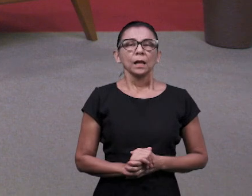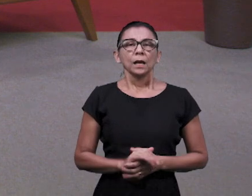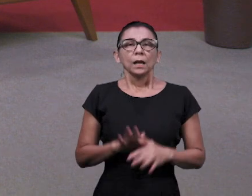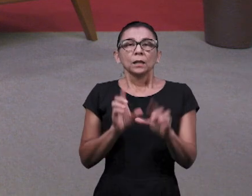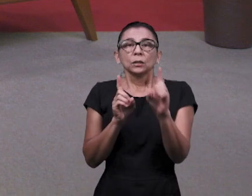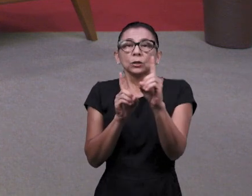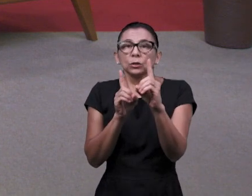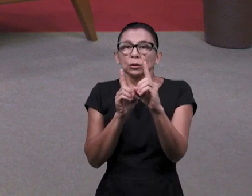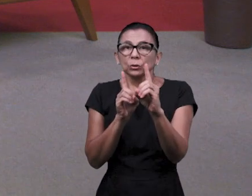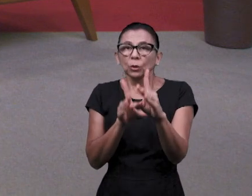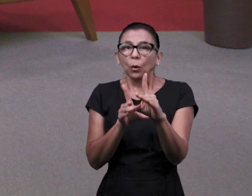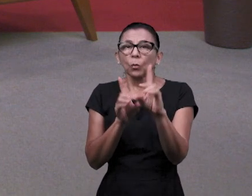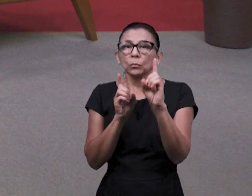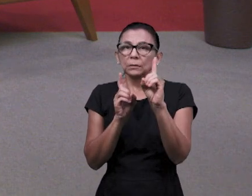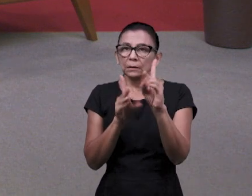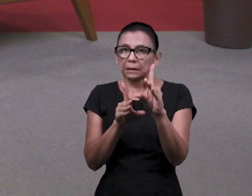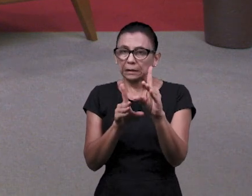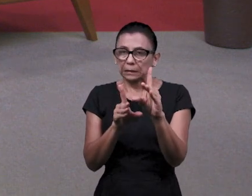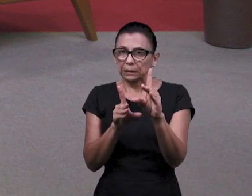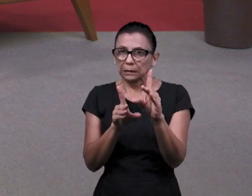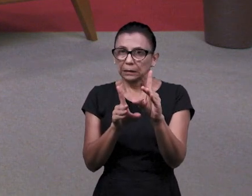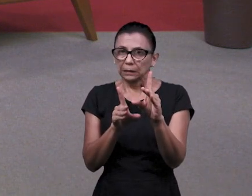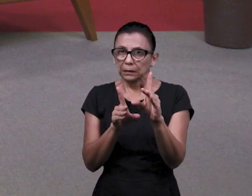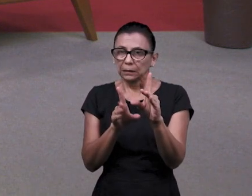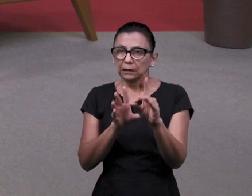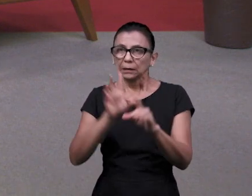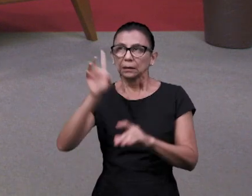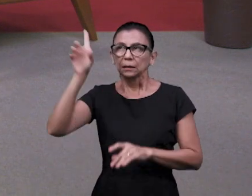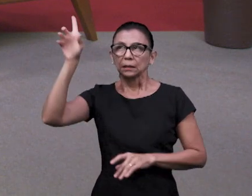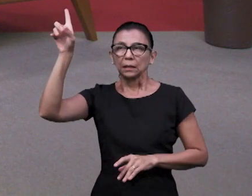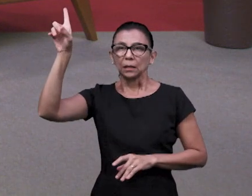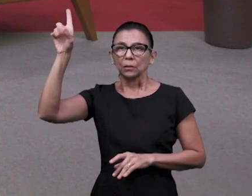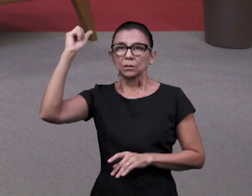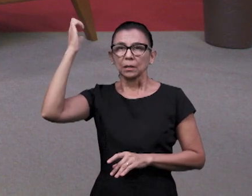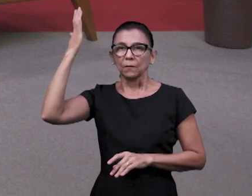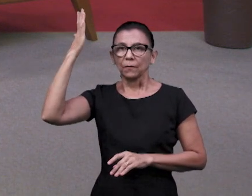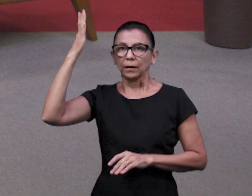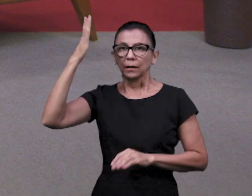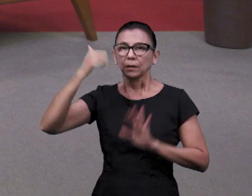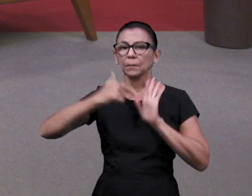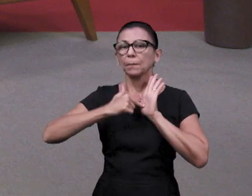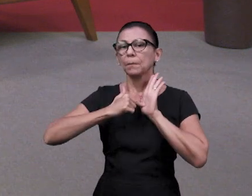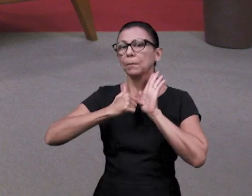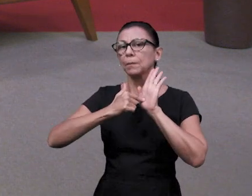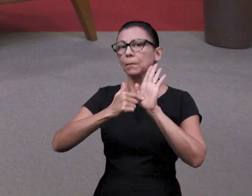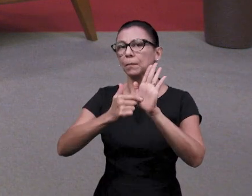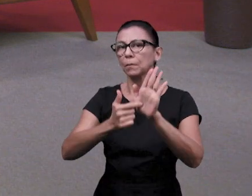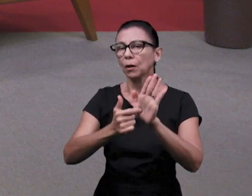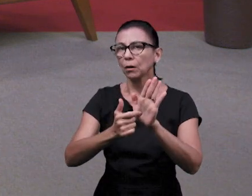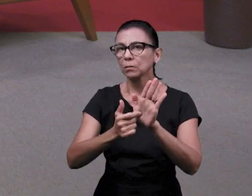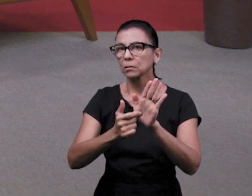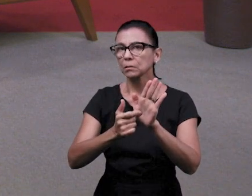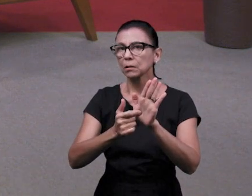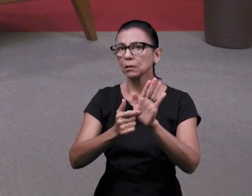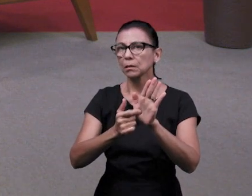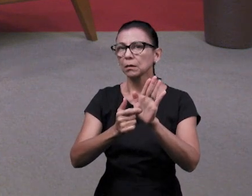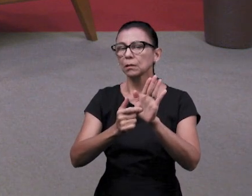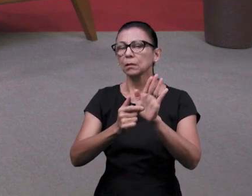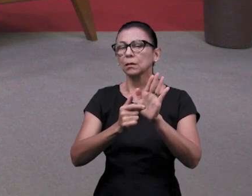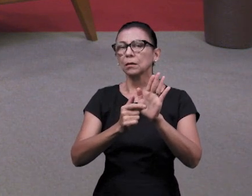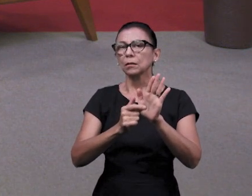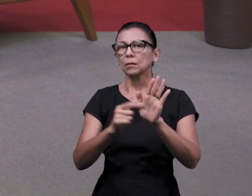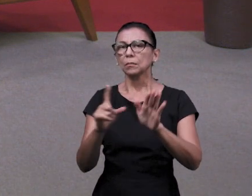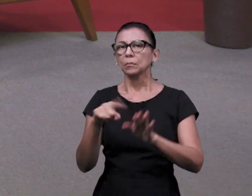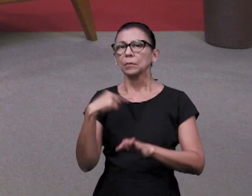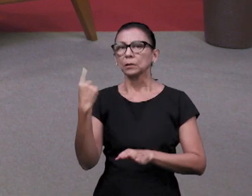la direction que Dieu donne afin que l'homme, en effet, puisse vivre l'évangile. La question